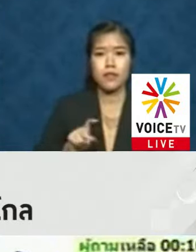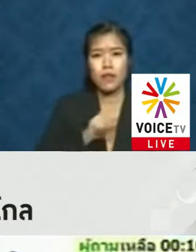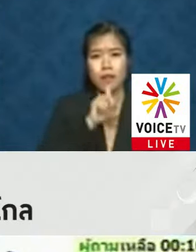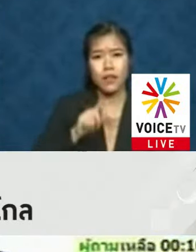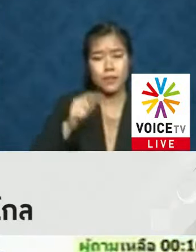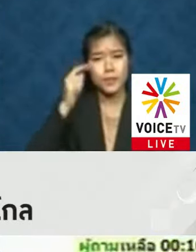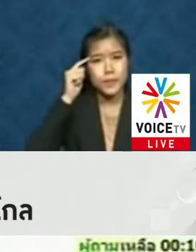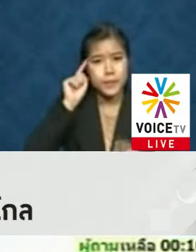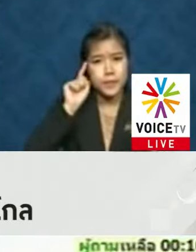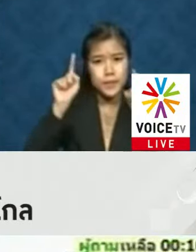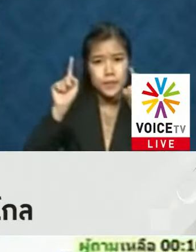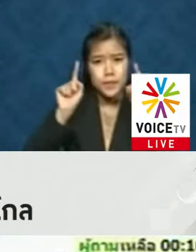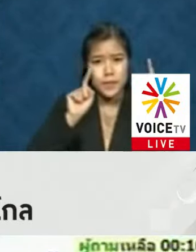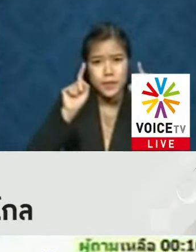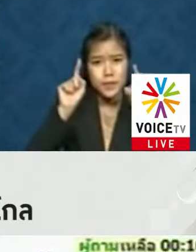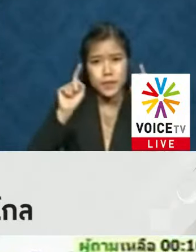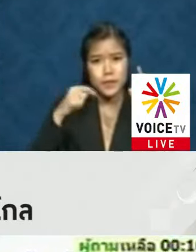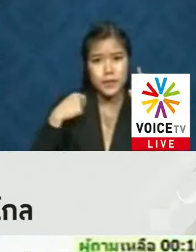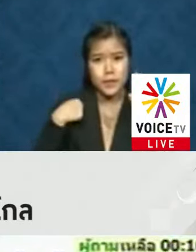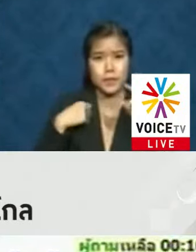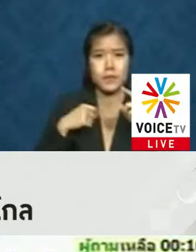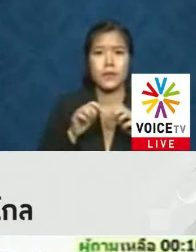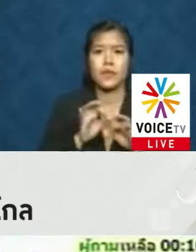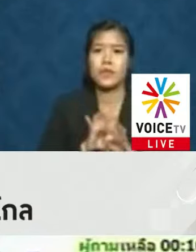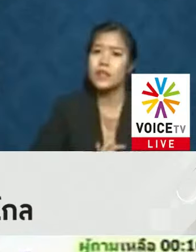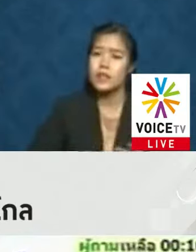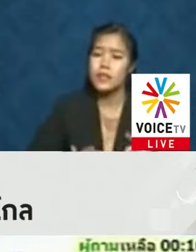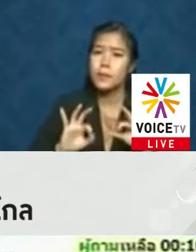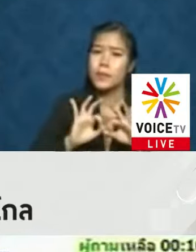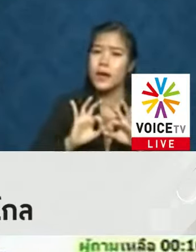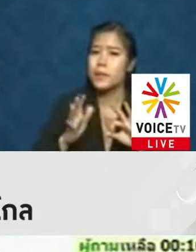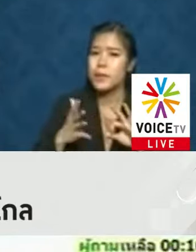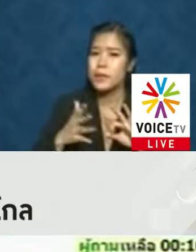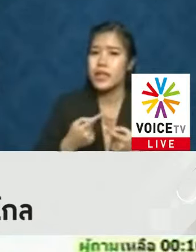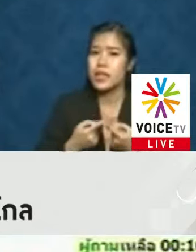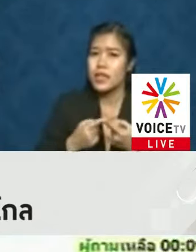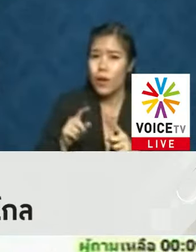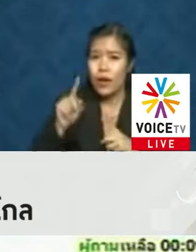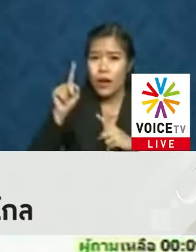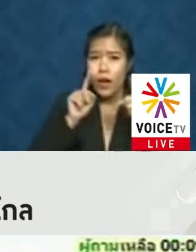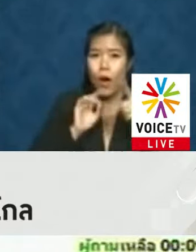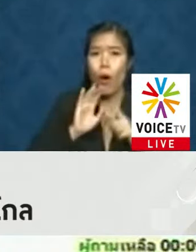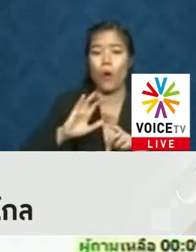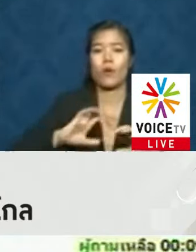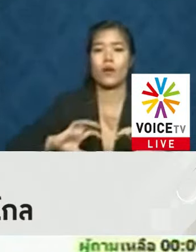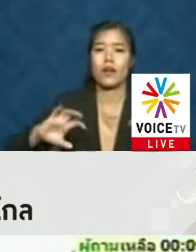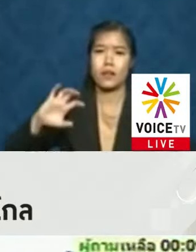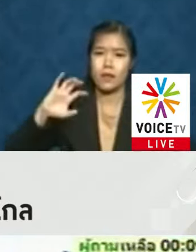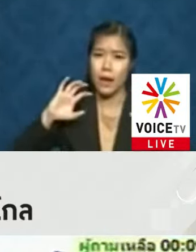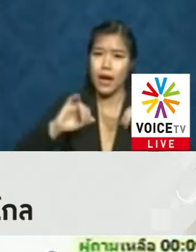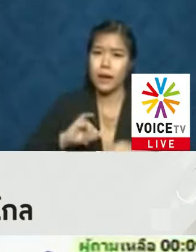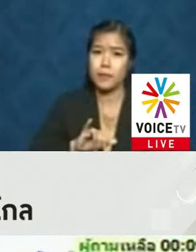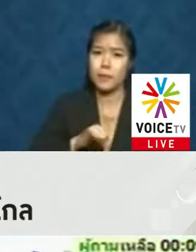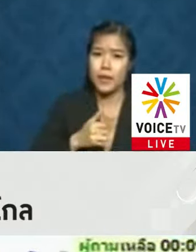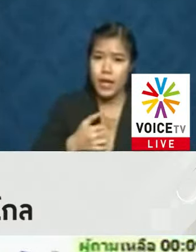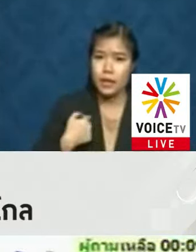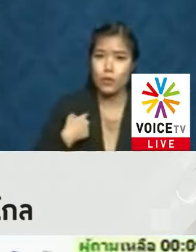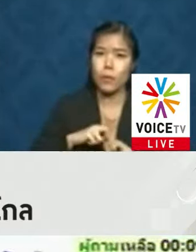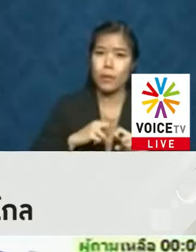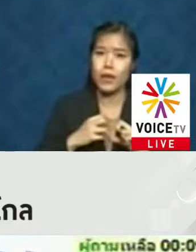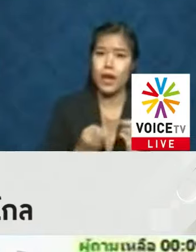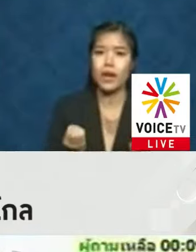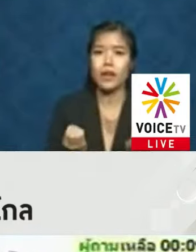ลมากเกินจำเป็นโดยไม่จำเป็นของรัฐบาลที่อาจจะไปสร้างปัญหา